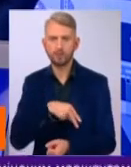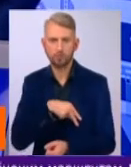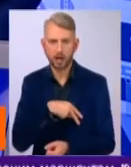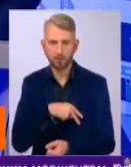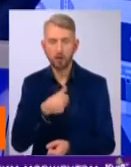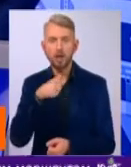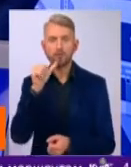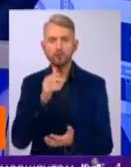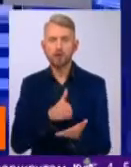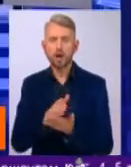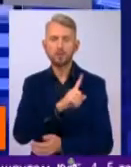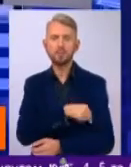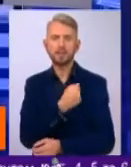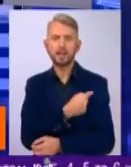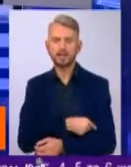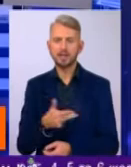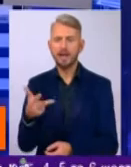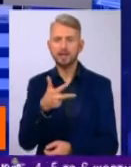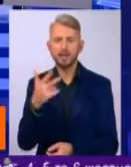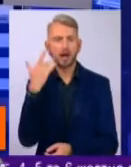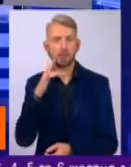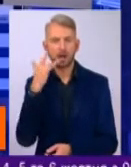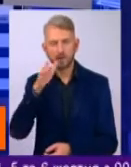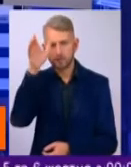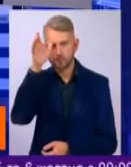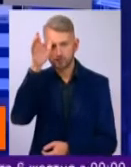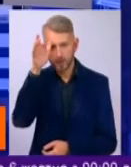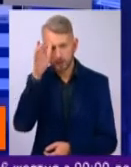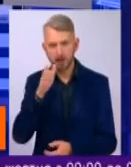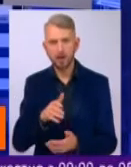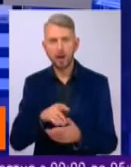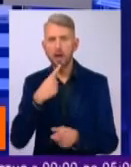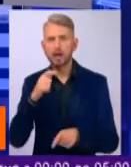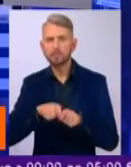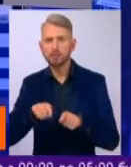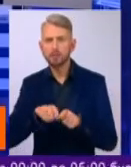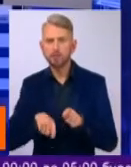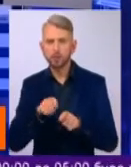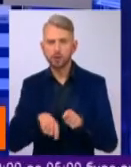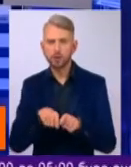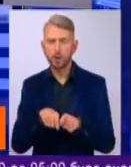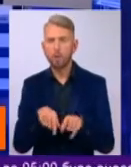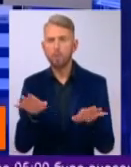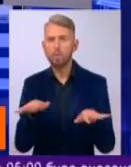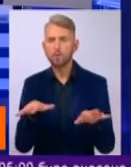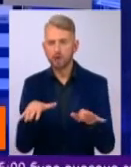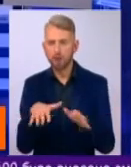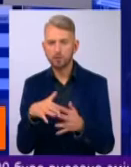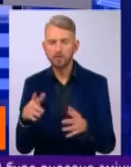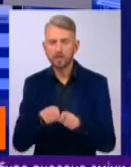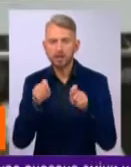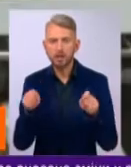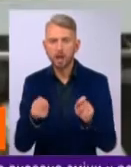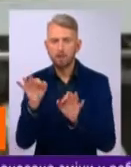Вчора у галузі медицини трійка американських вчених, експериментуючих із мушками-дрозофілами, відкрила